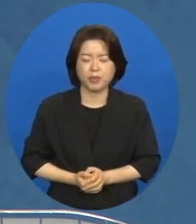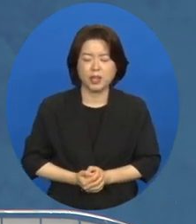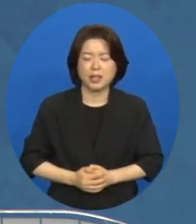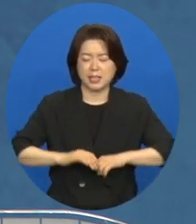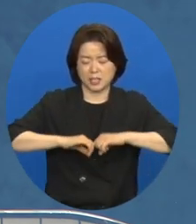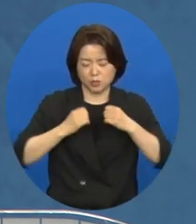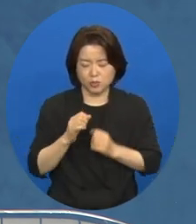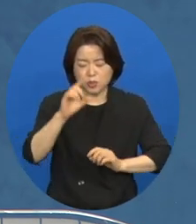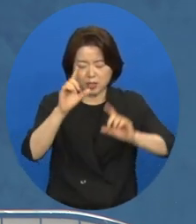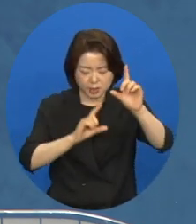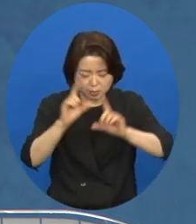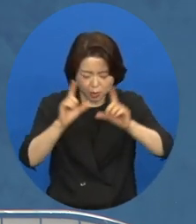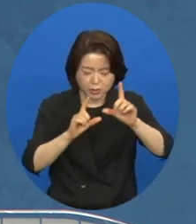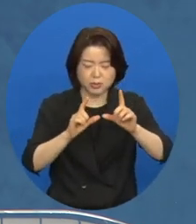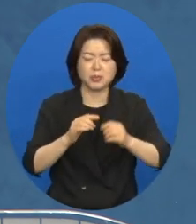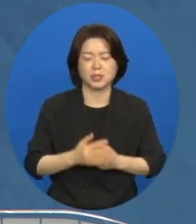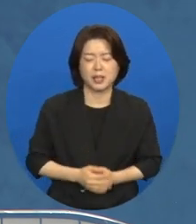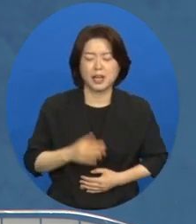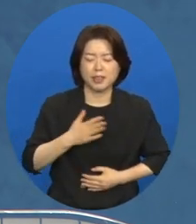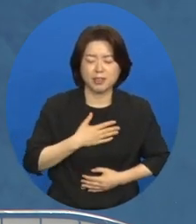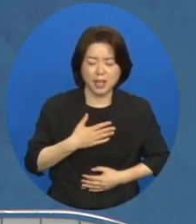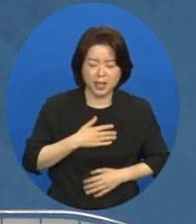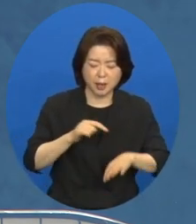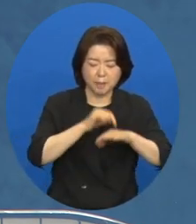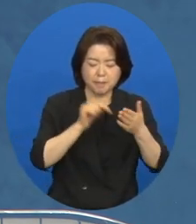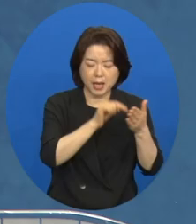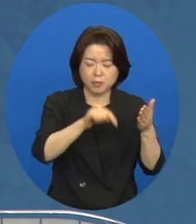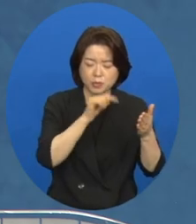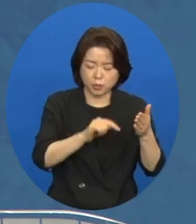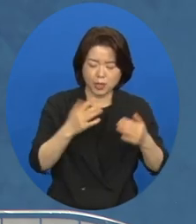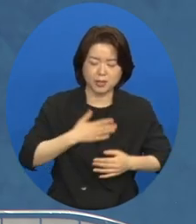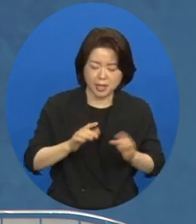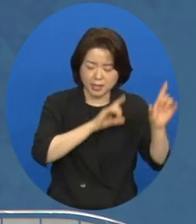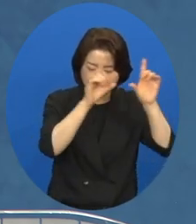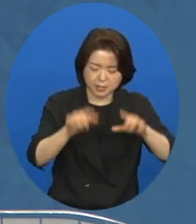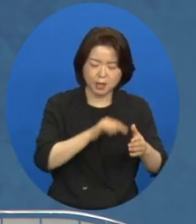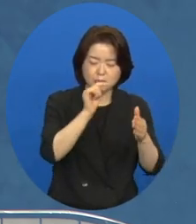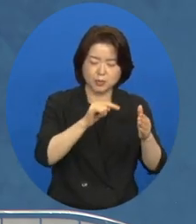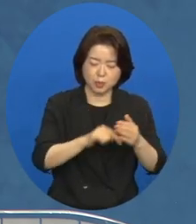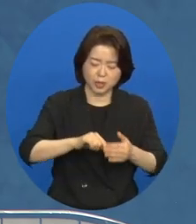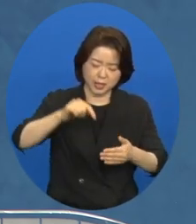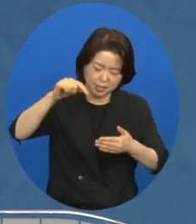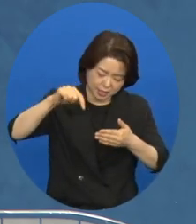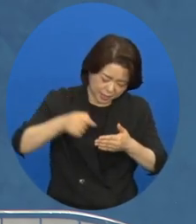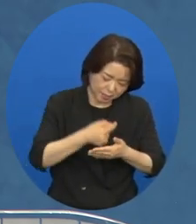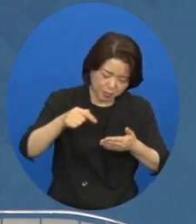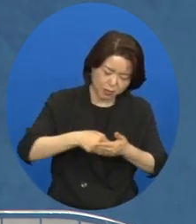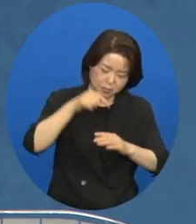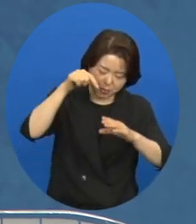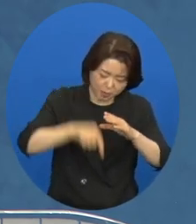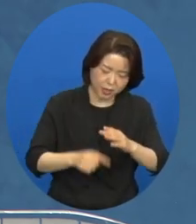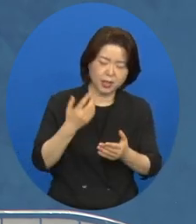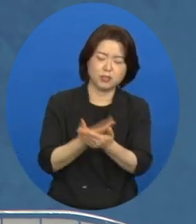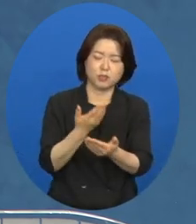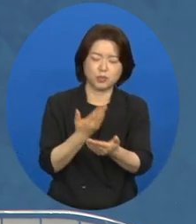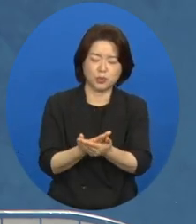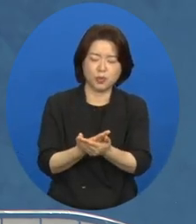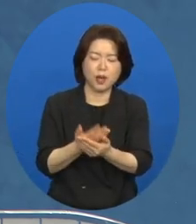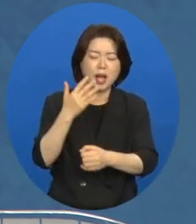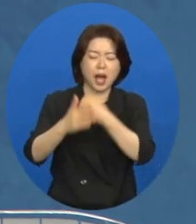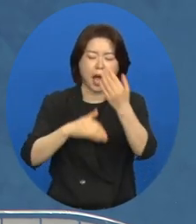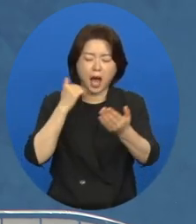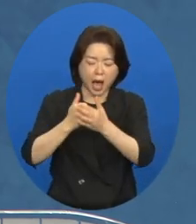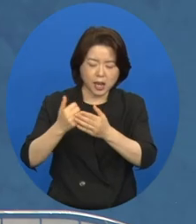순종의 흔적이 나의 심령에 우리의 삶에 깊이 새겨지게 하여 주시고, 하나님께 오직